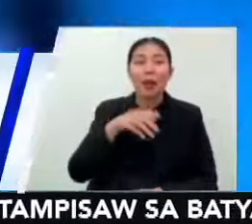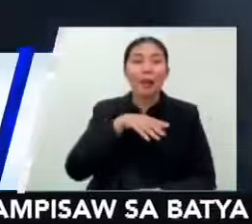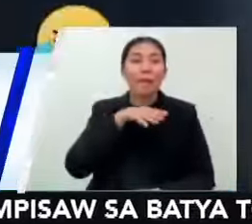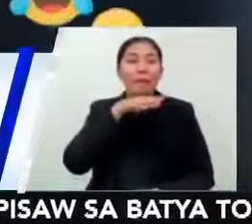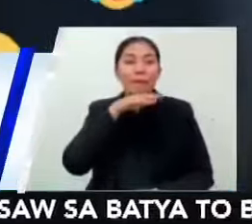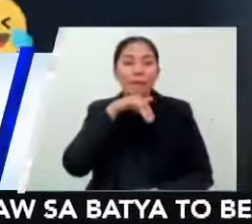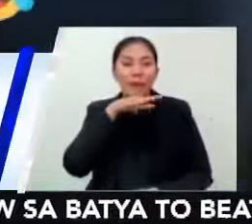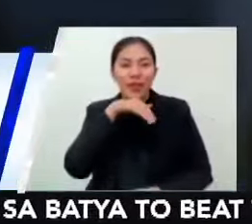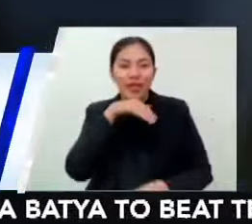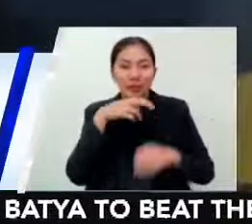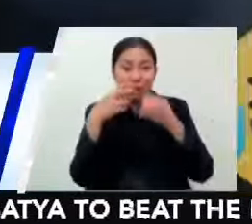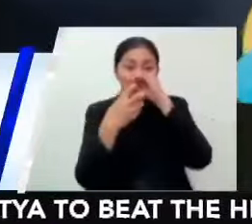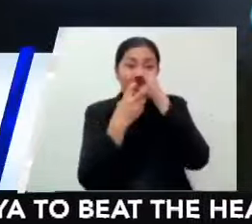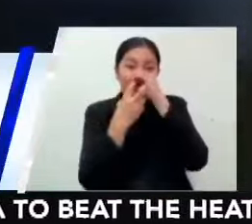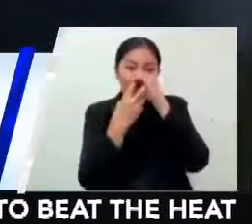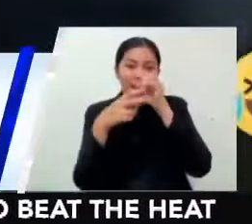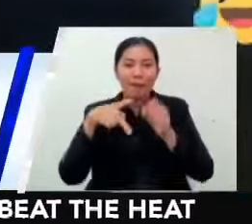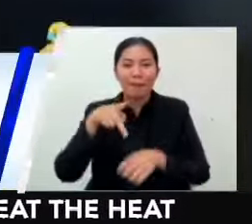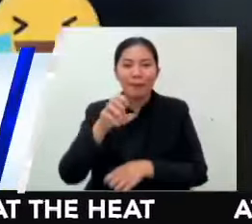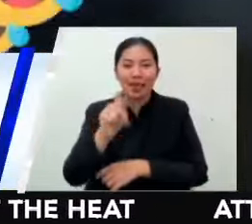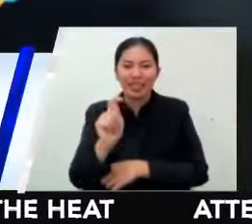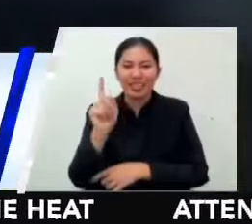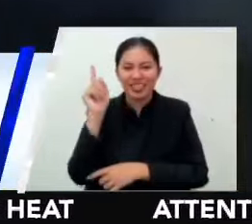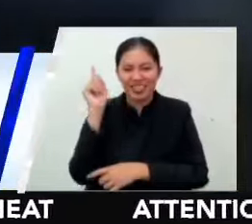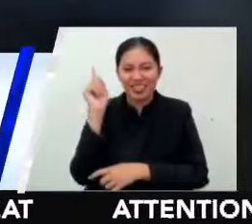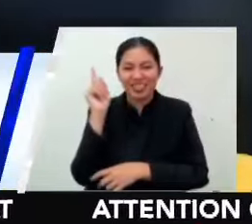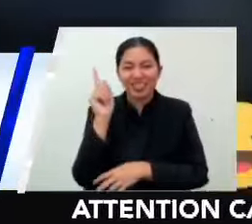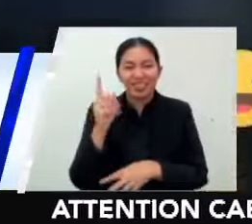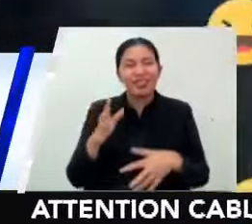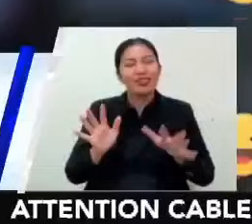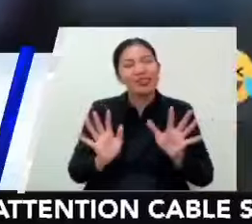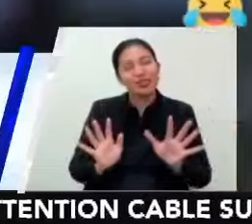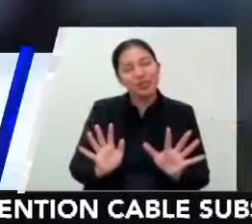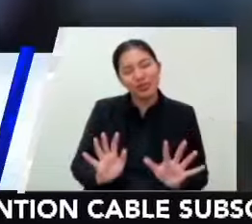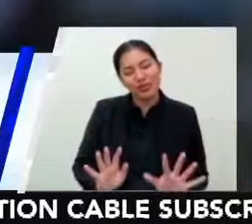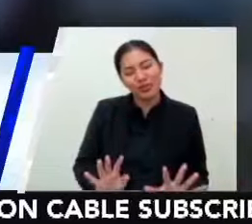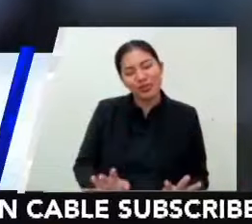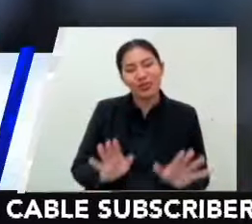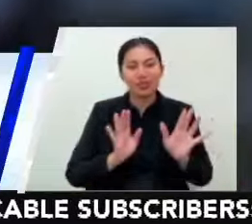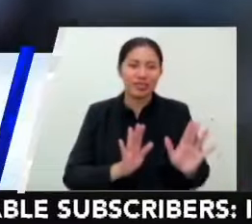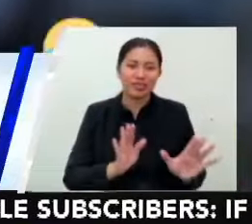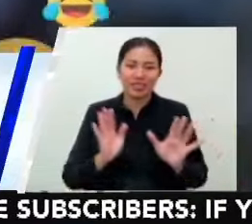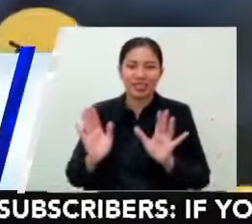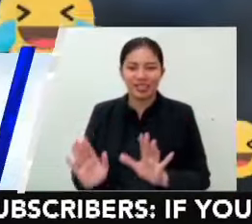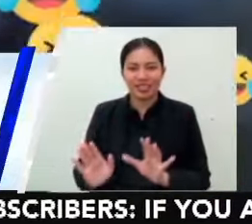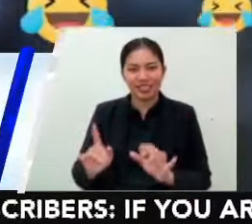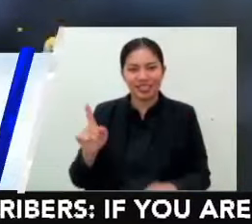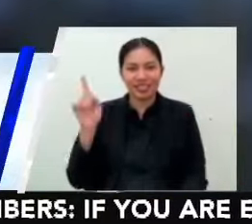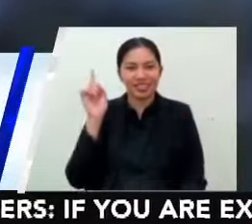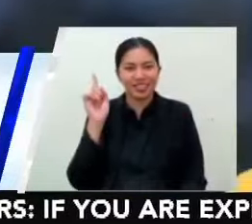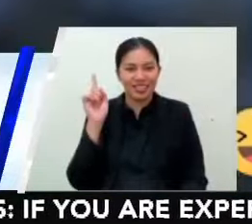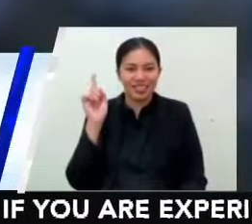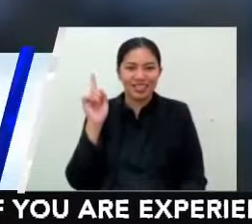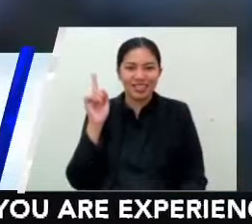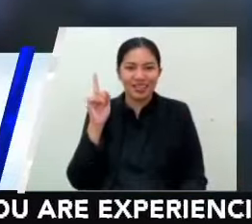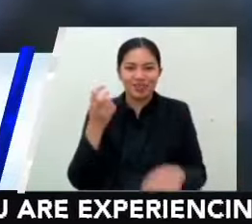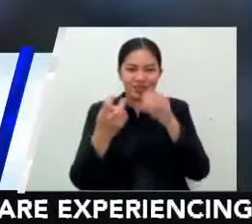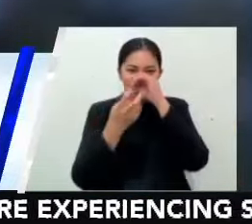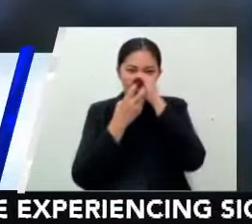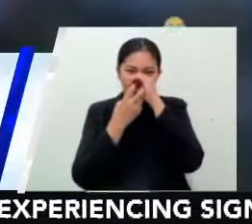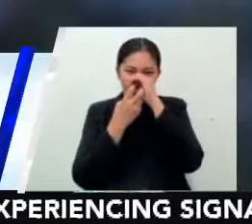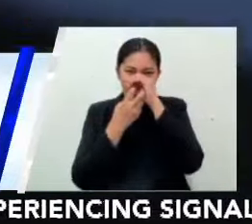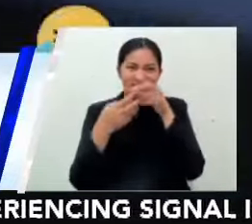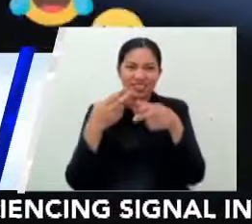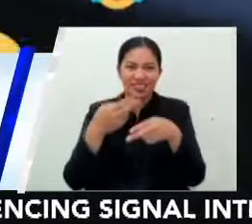basta may tiyaga at palanggana, may ginhawang madarama. Yan ho ang Beat the Heat entry ng alagang biik na si Junior.